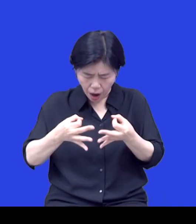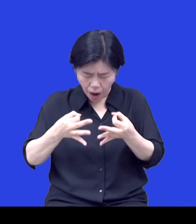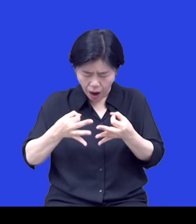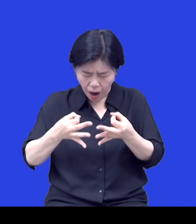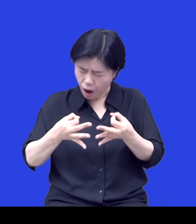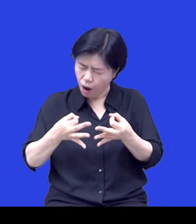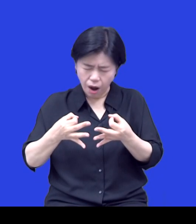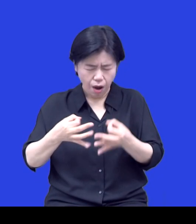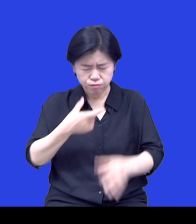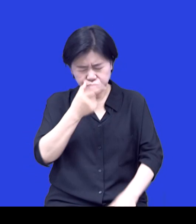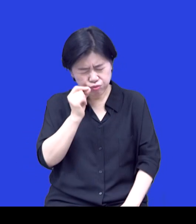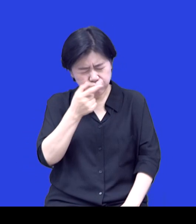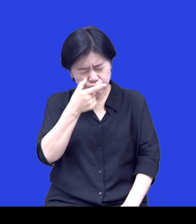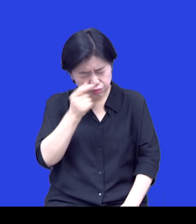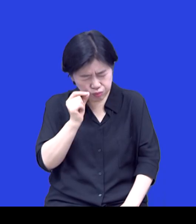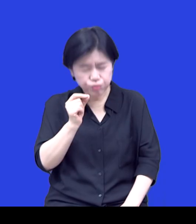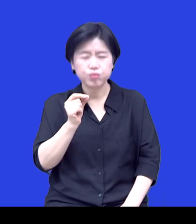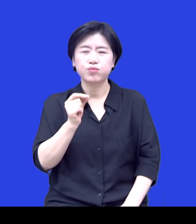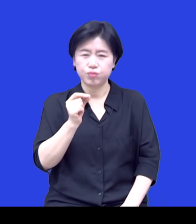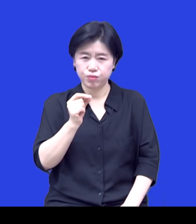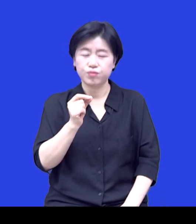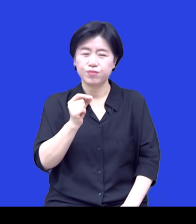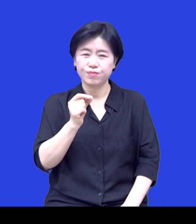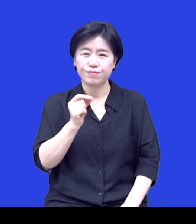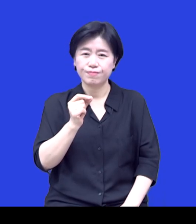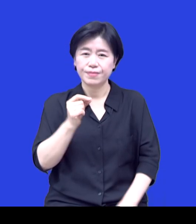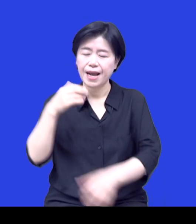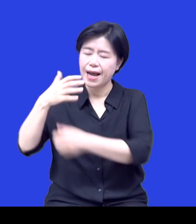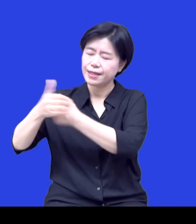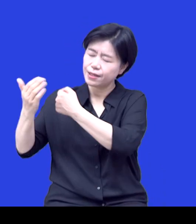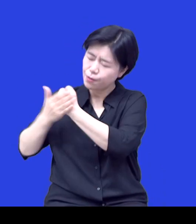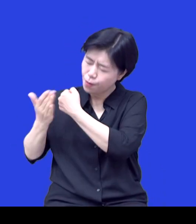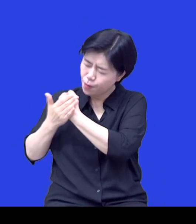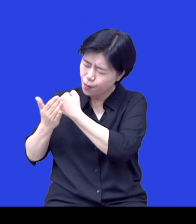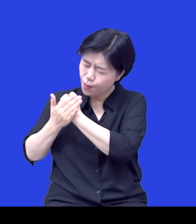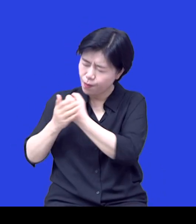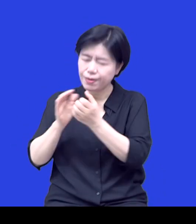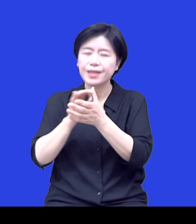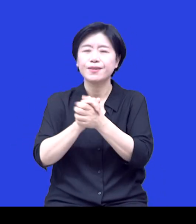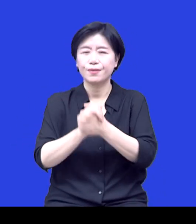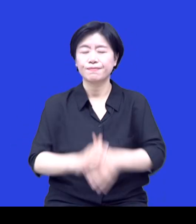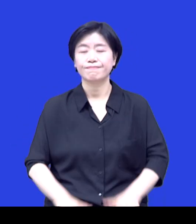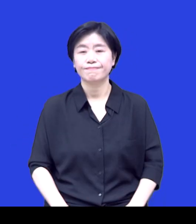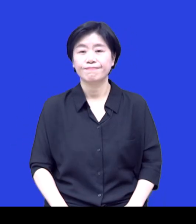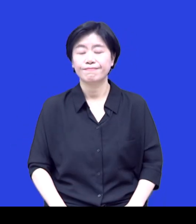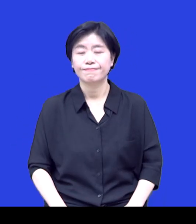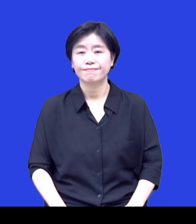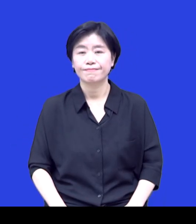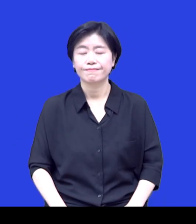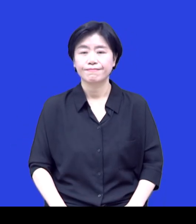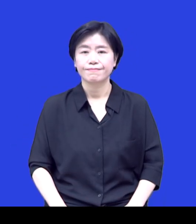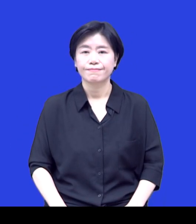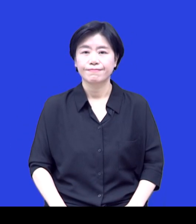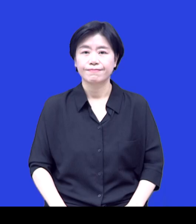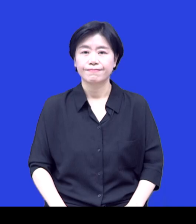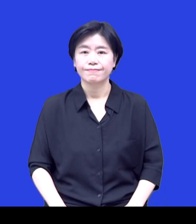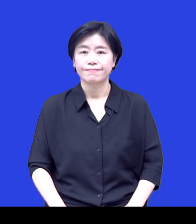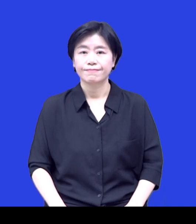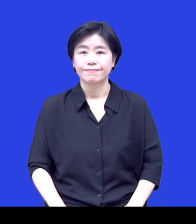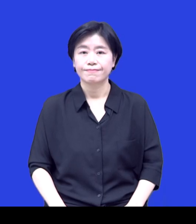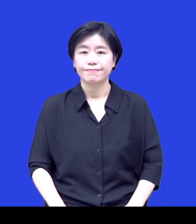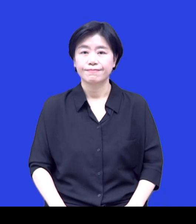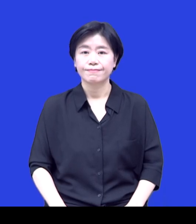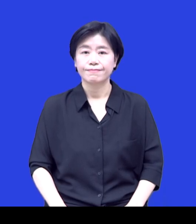아니라 진짜 아무것도 아니더라고요. 그래서 그 모든 목회자에게는 저는 필요한 경험이 아닌가 생각을 해요. 예.